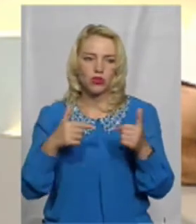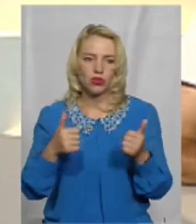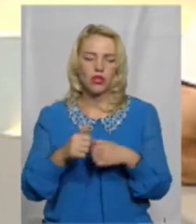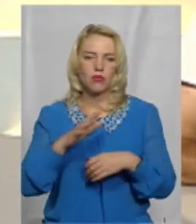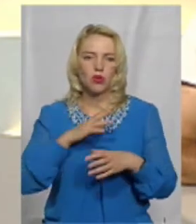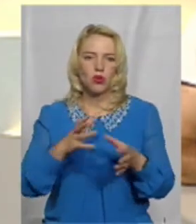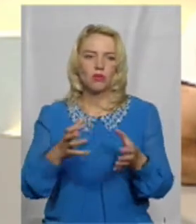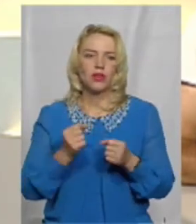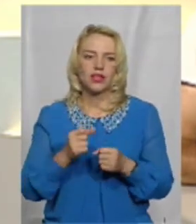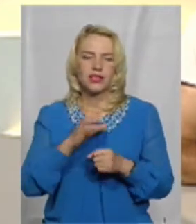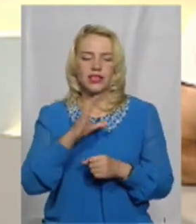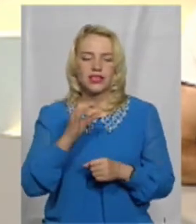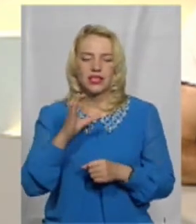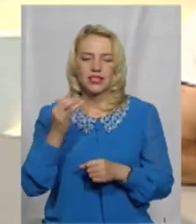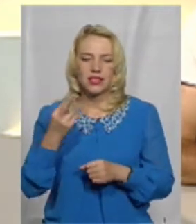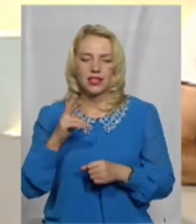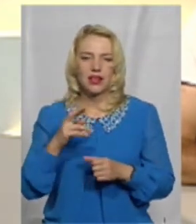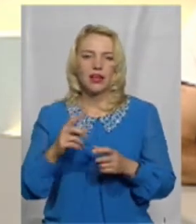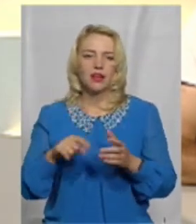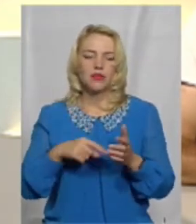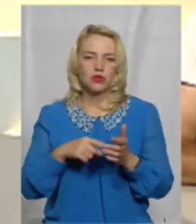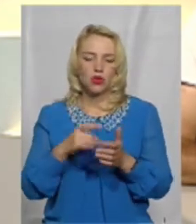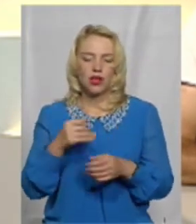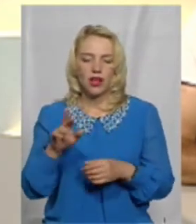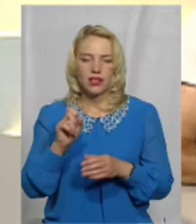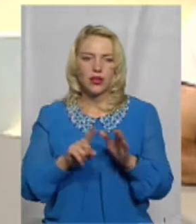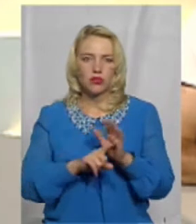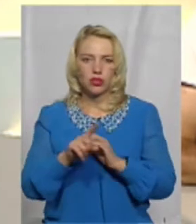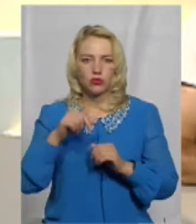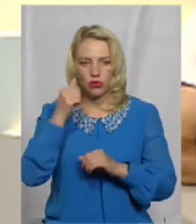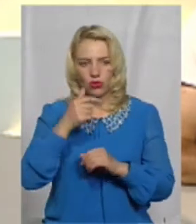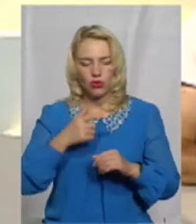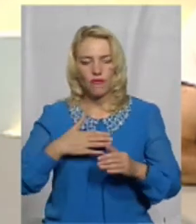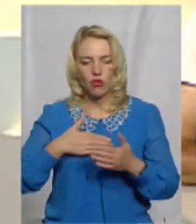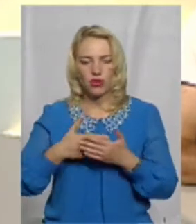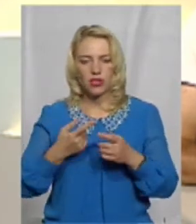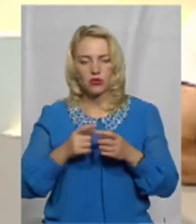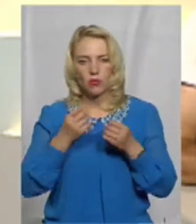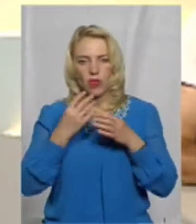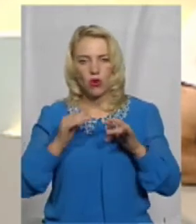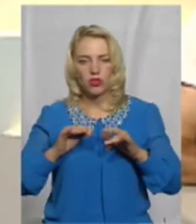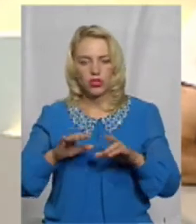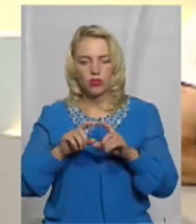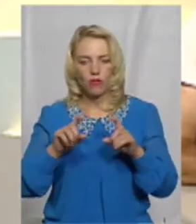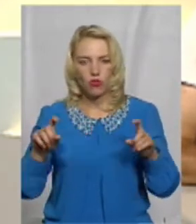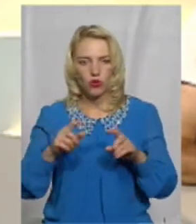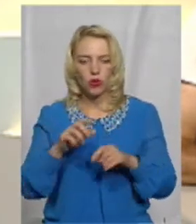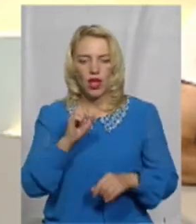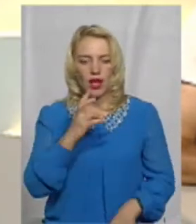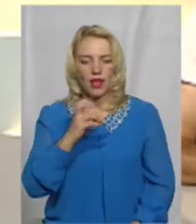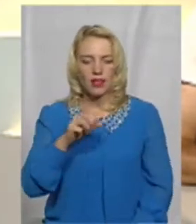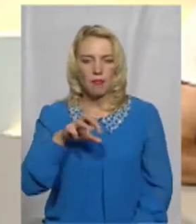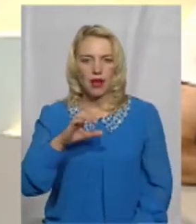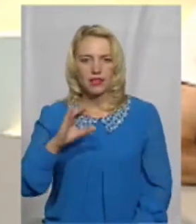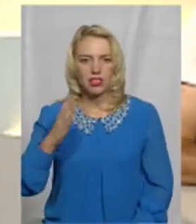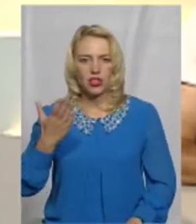прийнято на сесії міської ради на початку цього року. Волонтерка цього благодійного фонду Анна Масяч, яка наразі